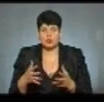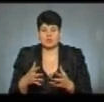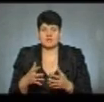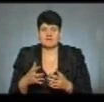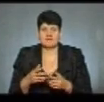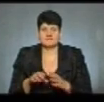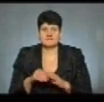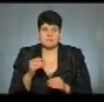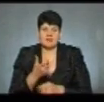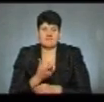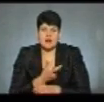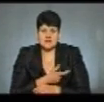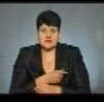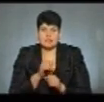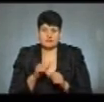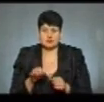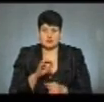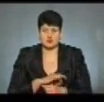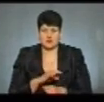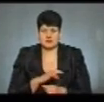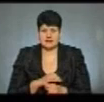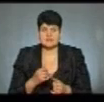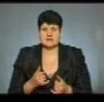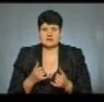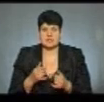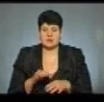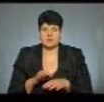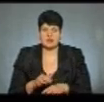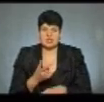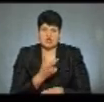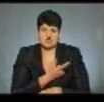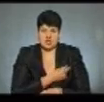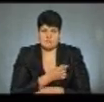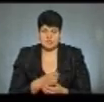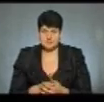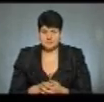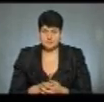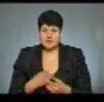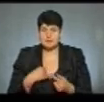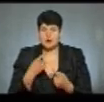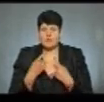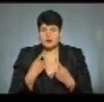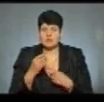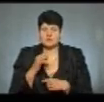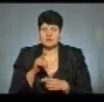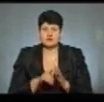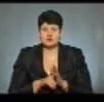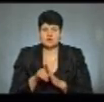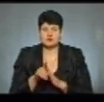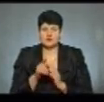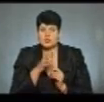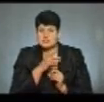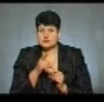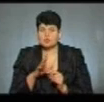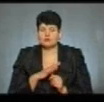вакцин, які можна скористатися для проведення щеплень. Ми говорили про те, що на початку епідсезону було